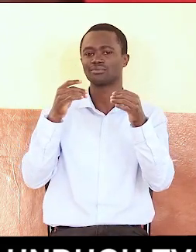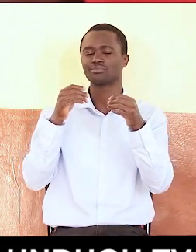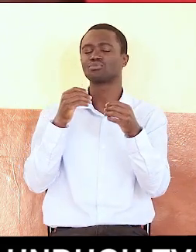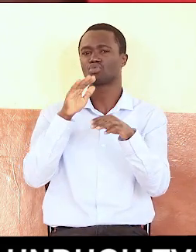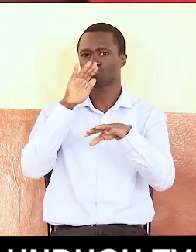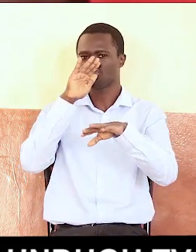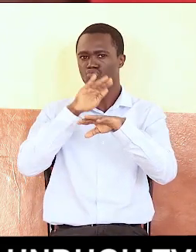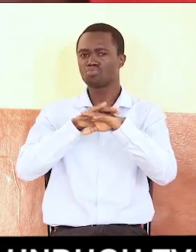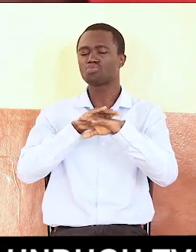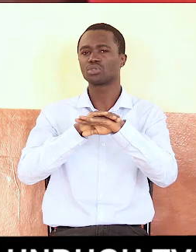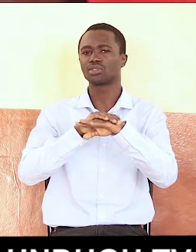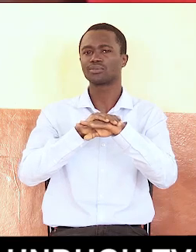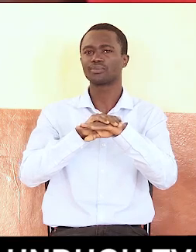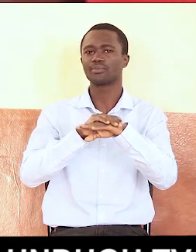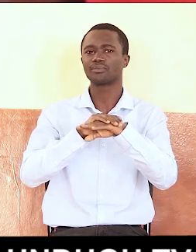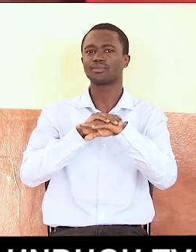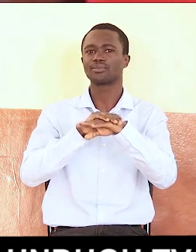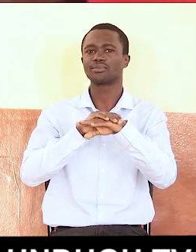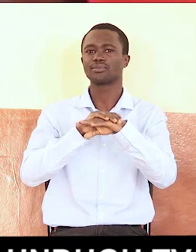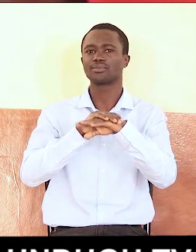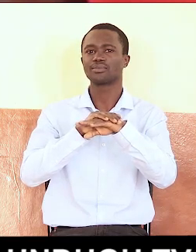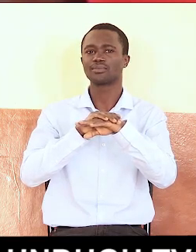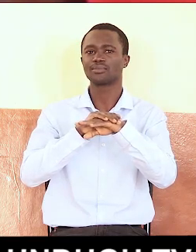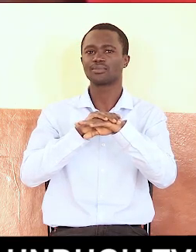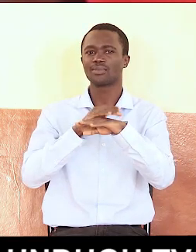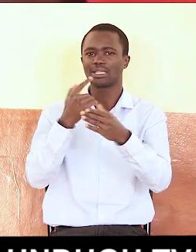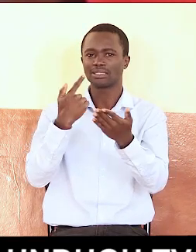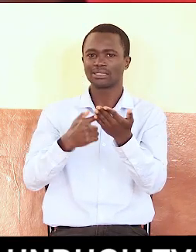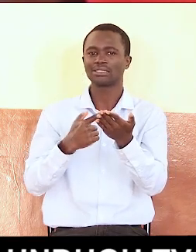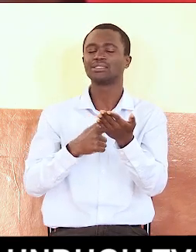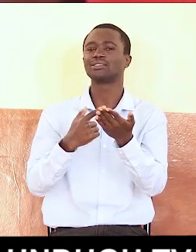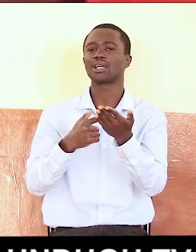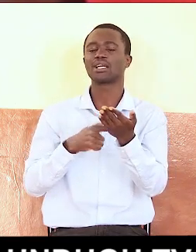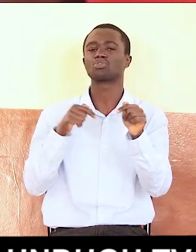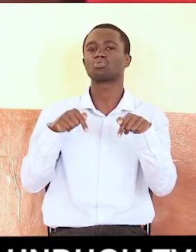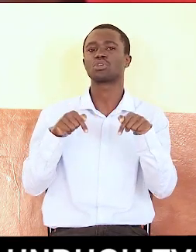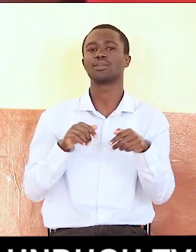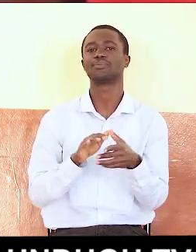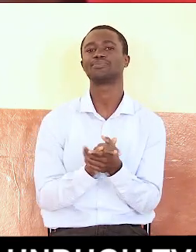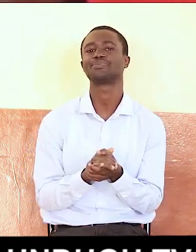inatufaa ili tuweze kuyachambua siku ya leo.